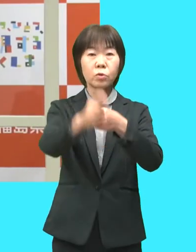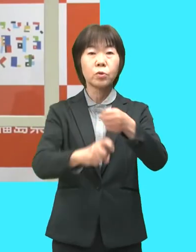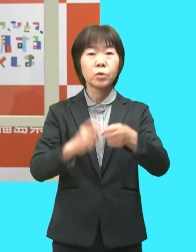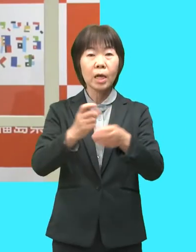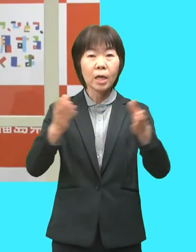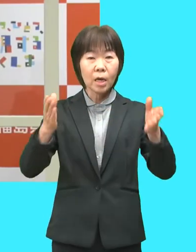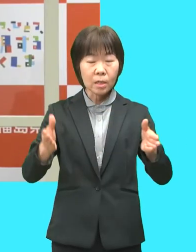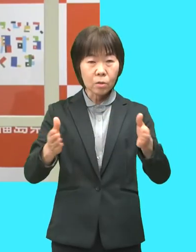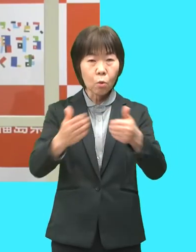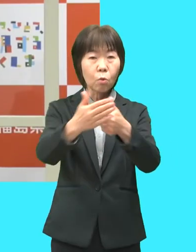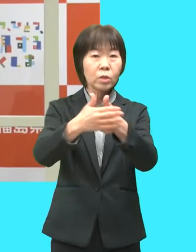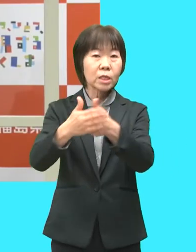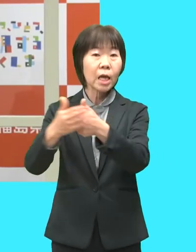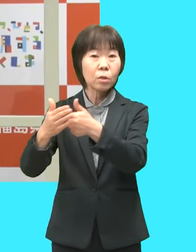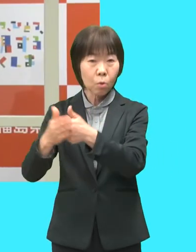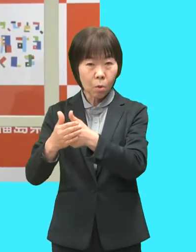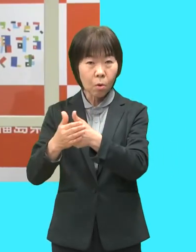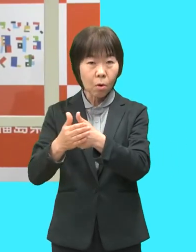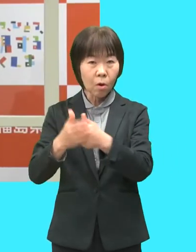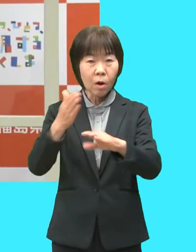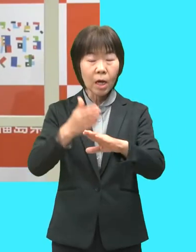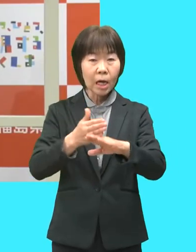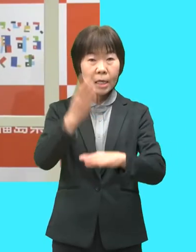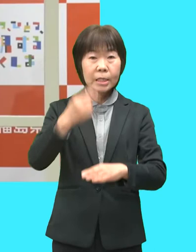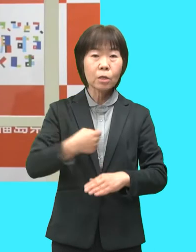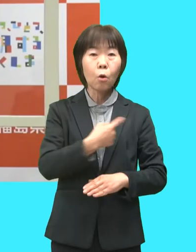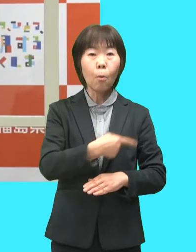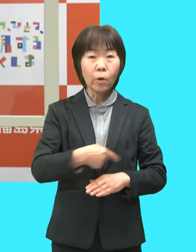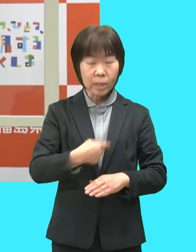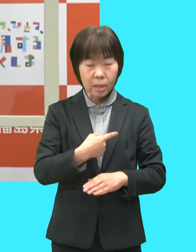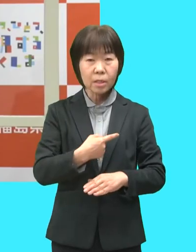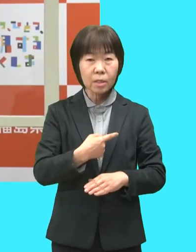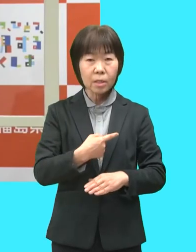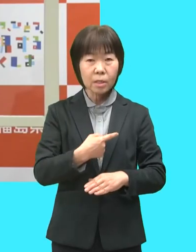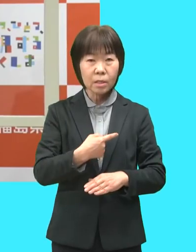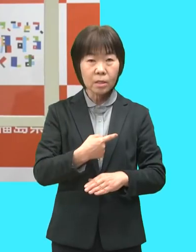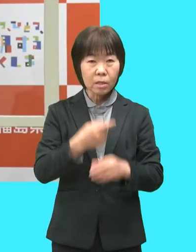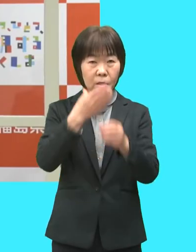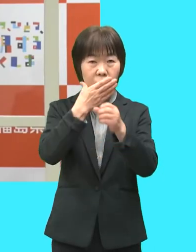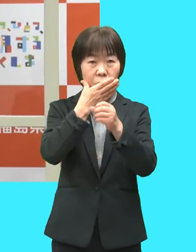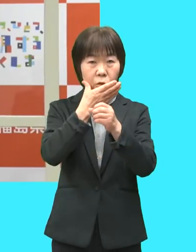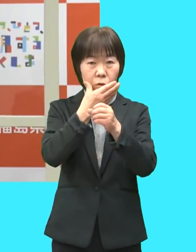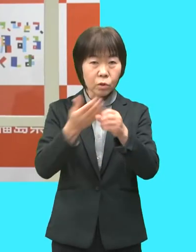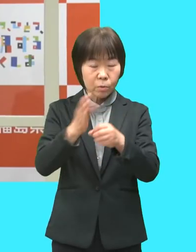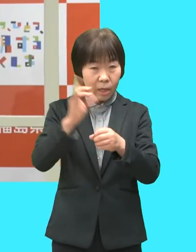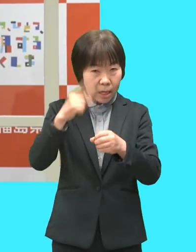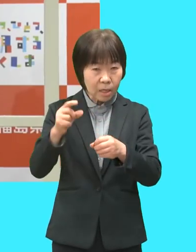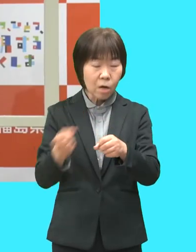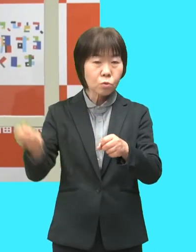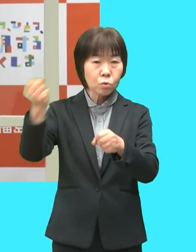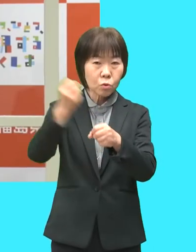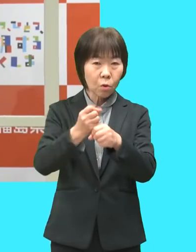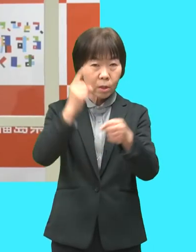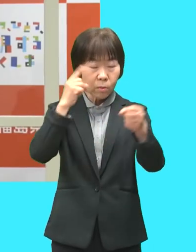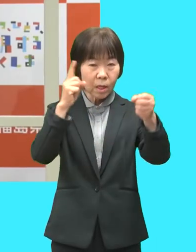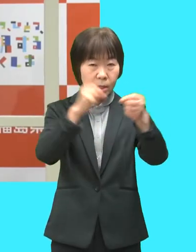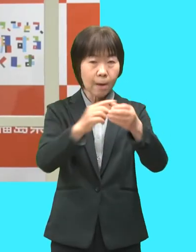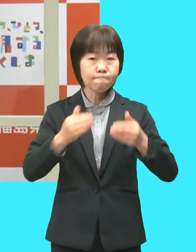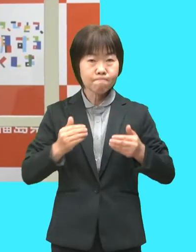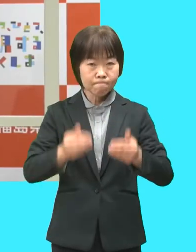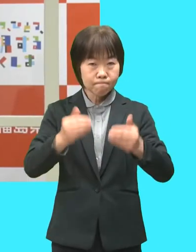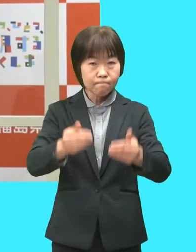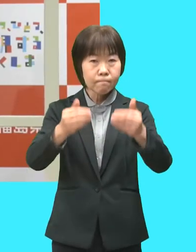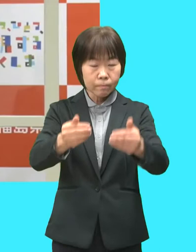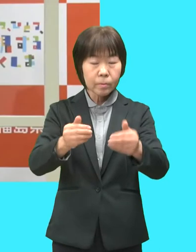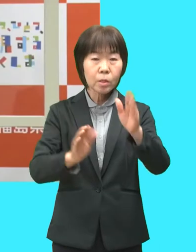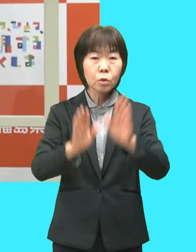間のご支援の感謝の思い、あるいは福島県が復興に向けて前進をしている